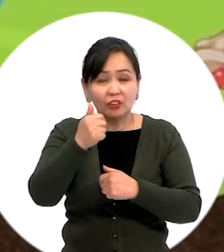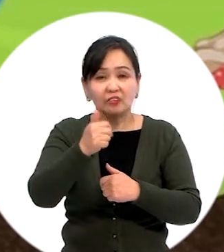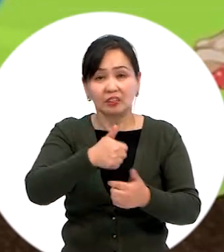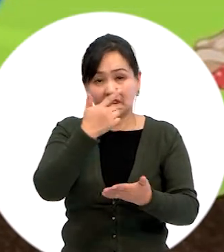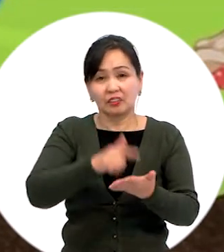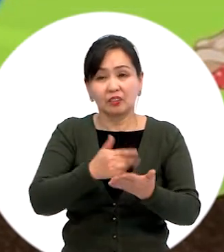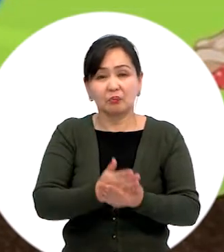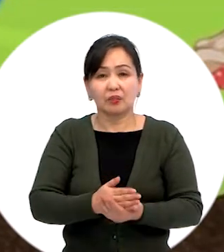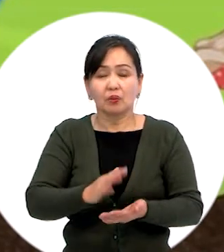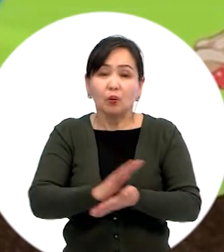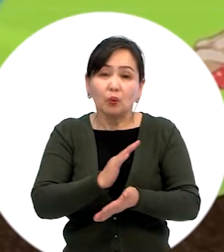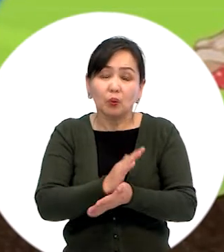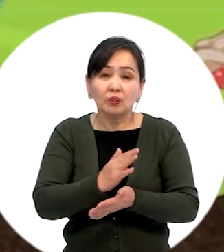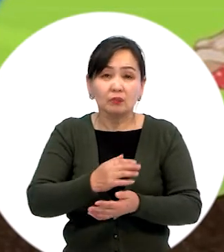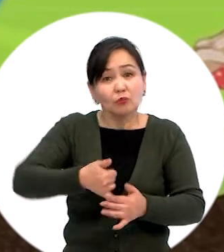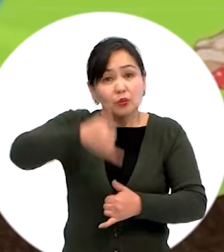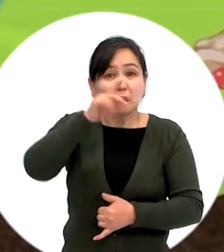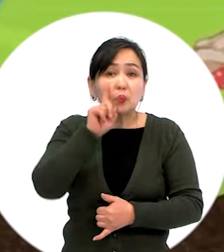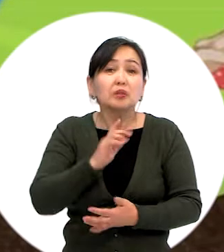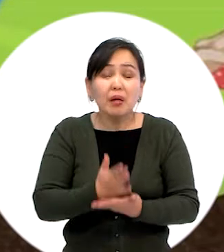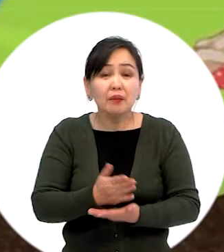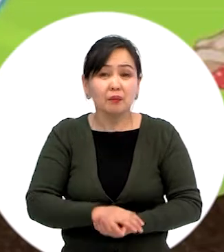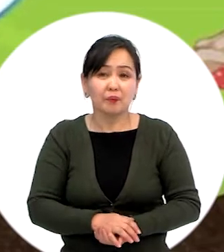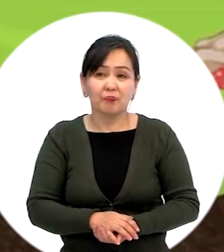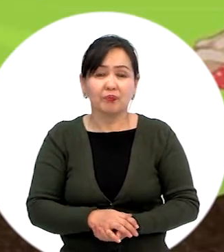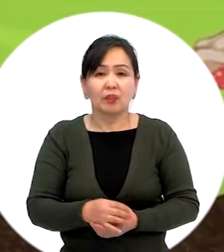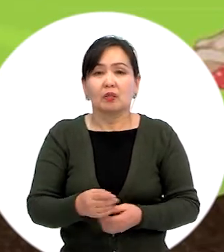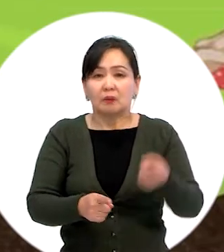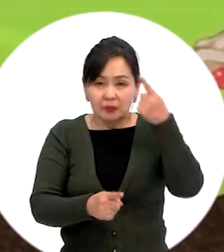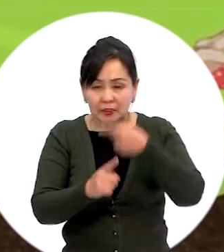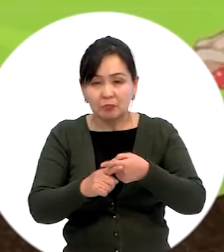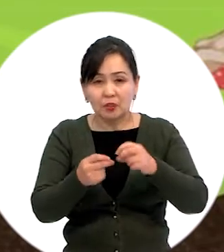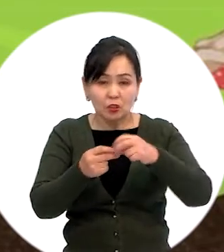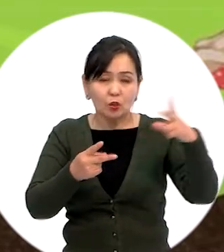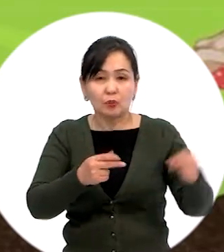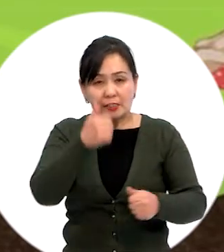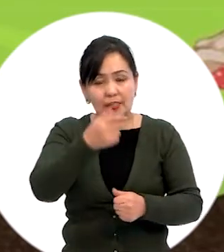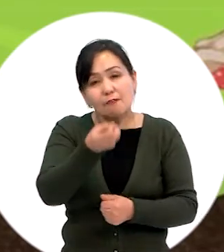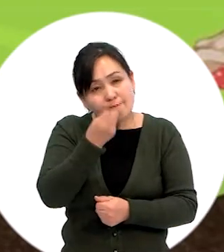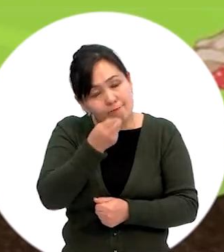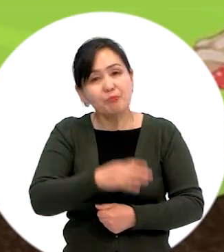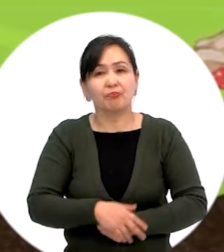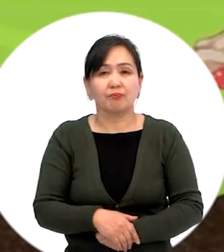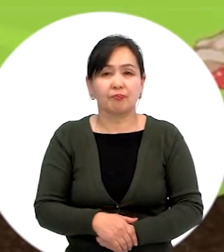Найзуудаа хурдан өндөр болохыг хүсэж байна уу? Тэгвэл ловон сайн дээрээ.